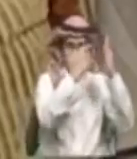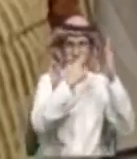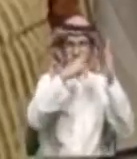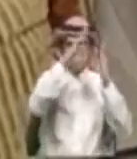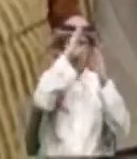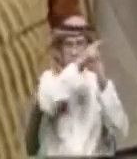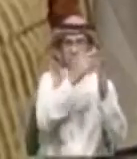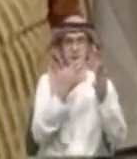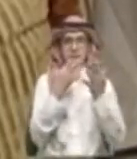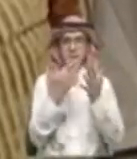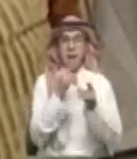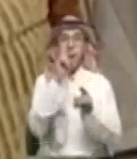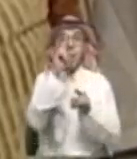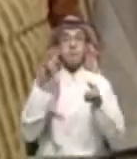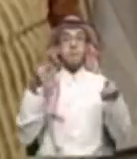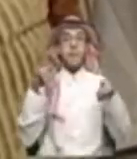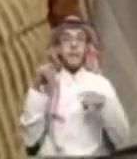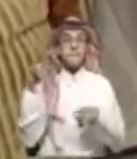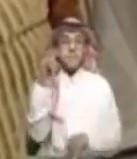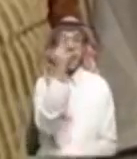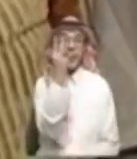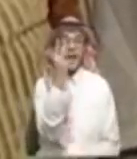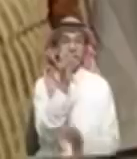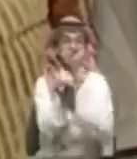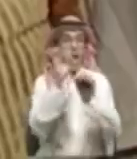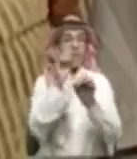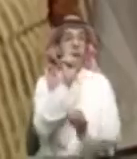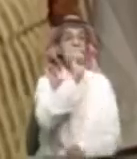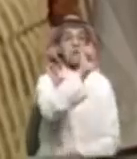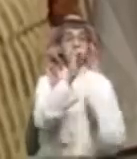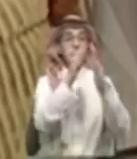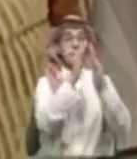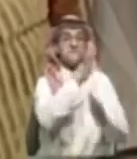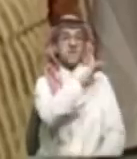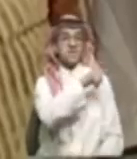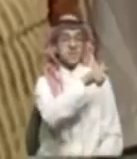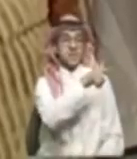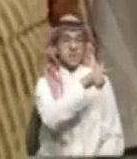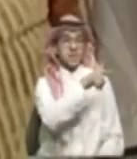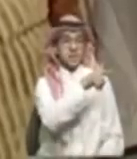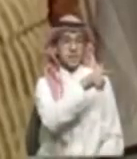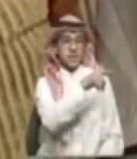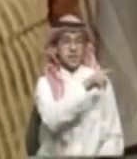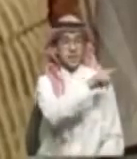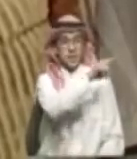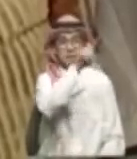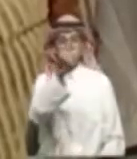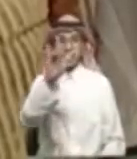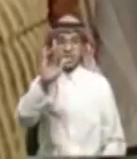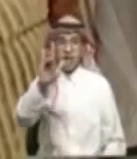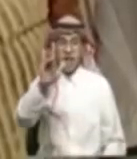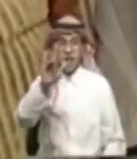انه هيئ لنا طائرتين خاصات ياخذونا احنا الفلسطينيين من جده،